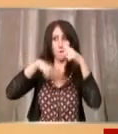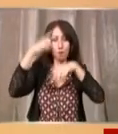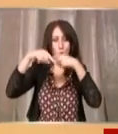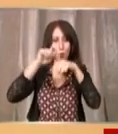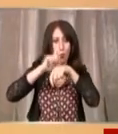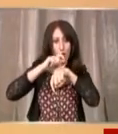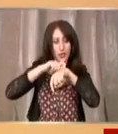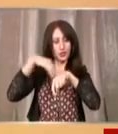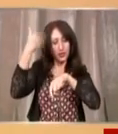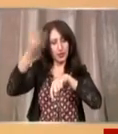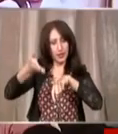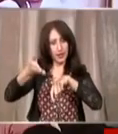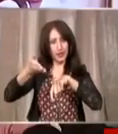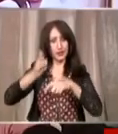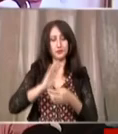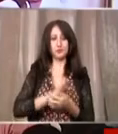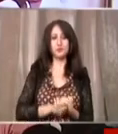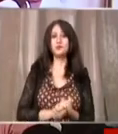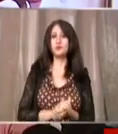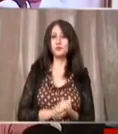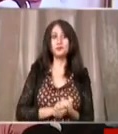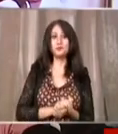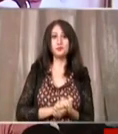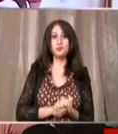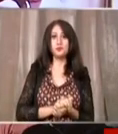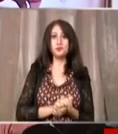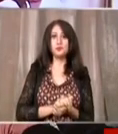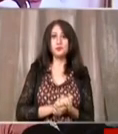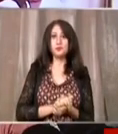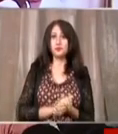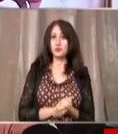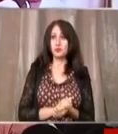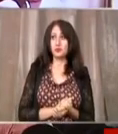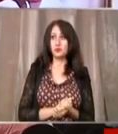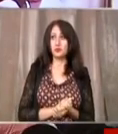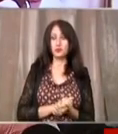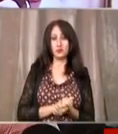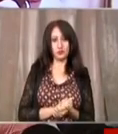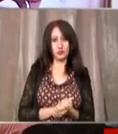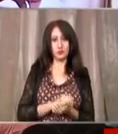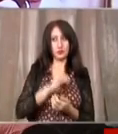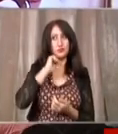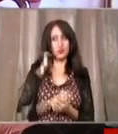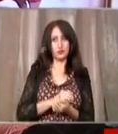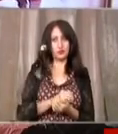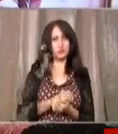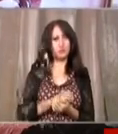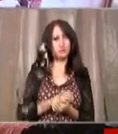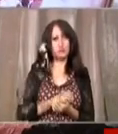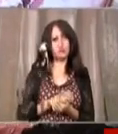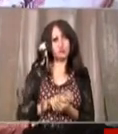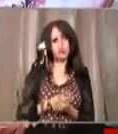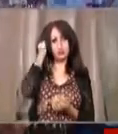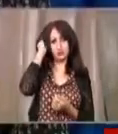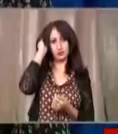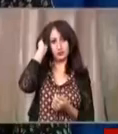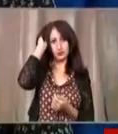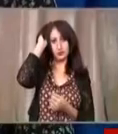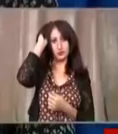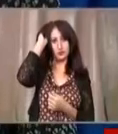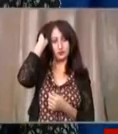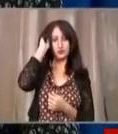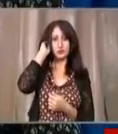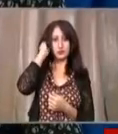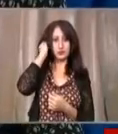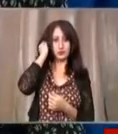في مرحله لا تحتمل اي هزات، في مرحله المفروض كلنا نسعى لامن وسلامه هذا الوطن